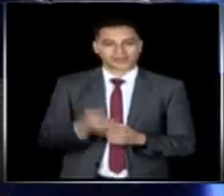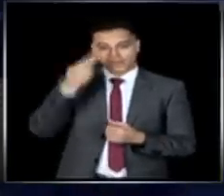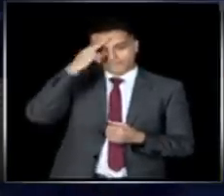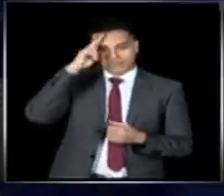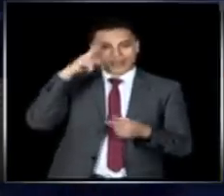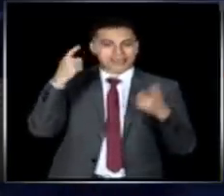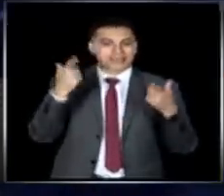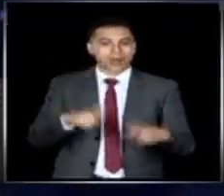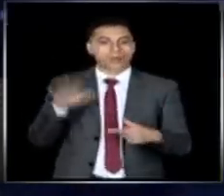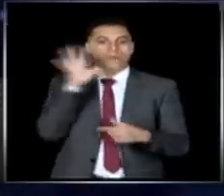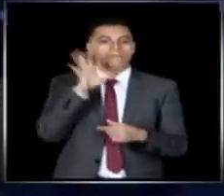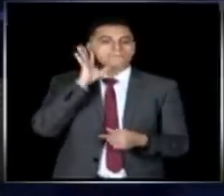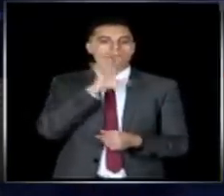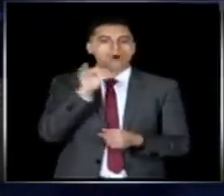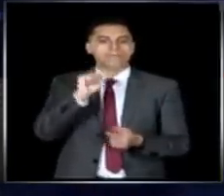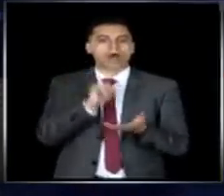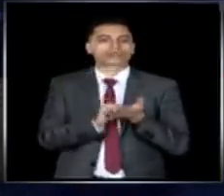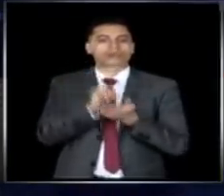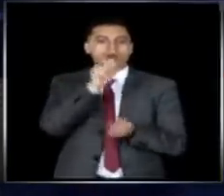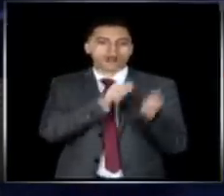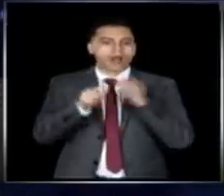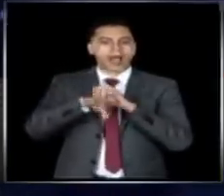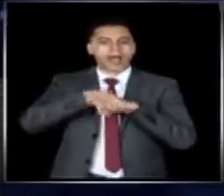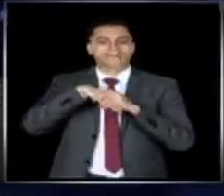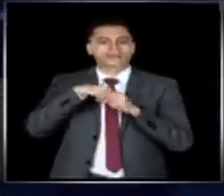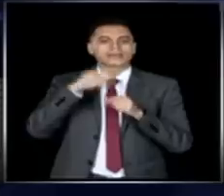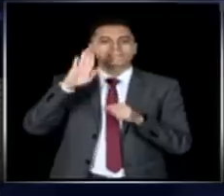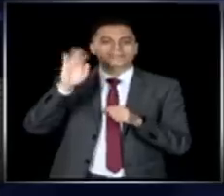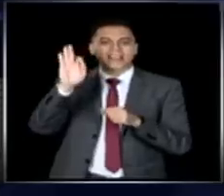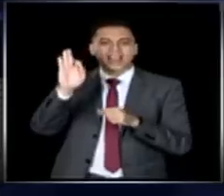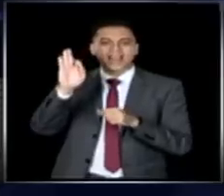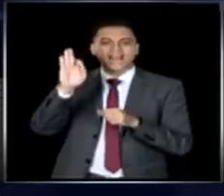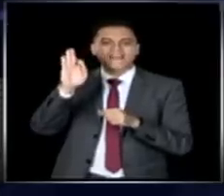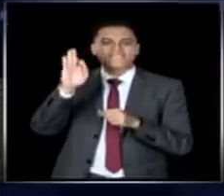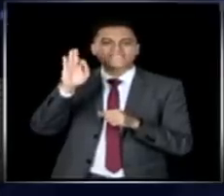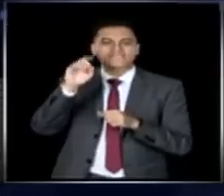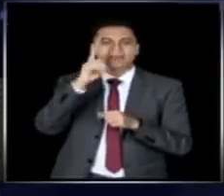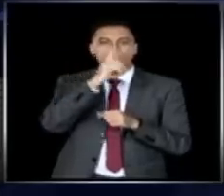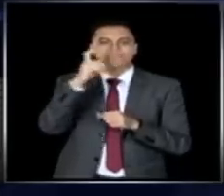ما هي الدولة الأوروبية المصنعة لطائرة